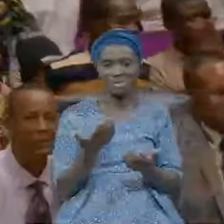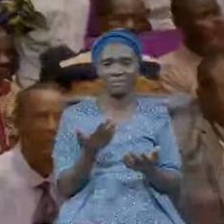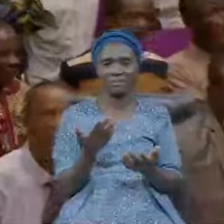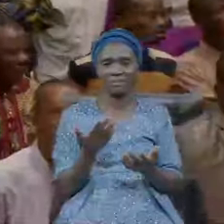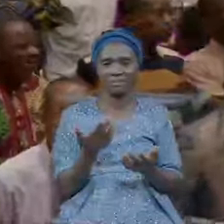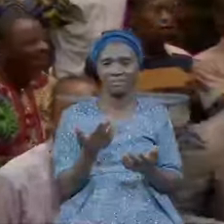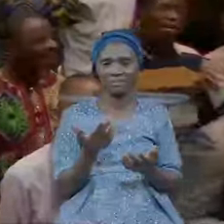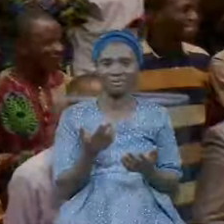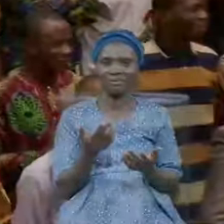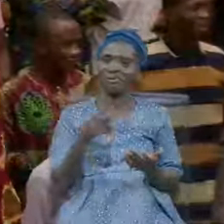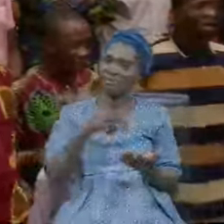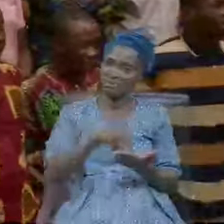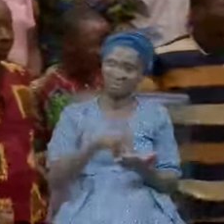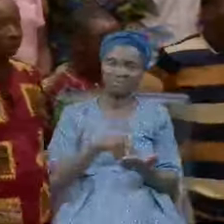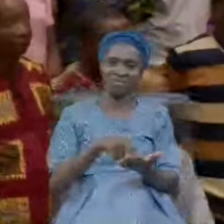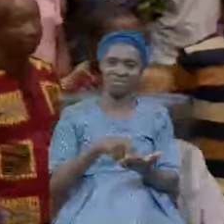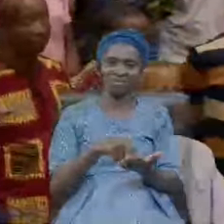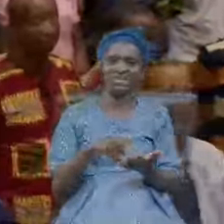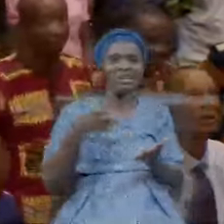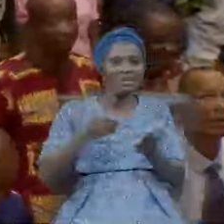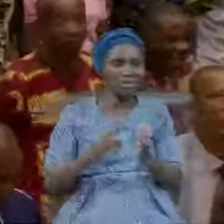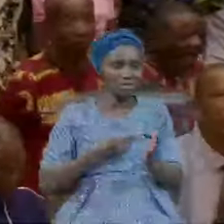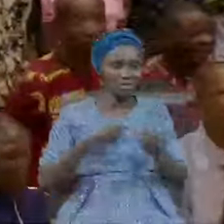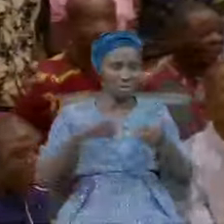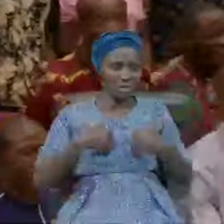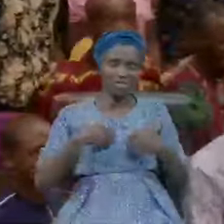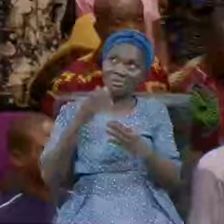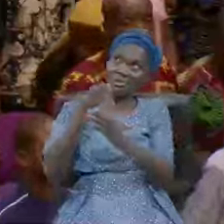personne. Ayons la grâce transformatrice.